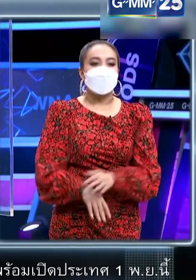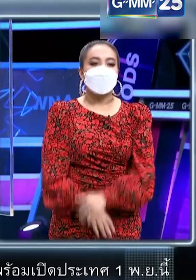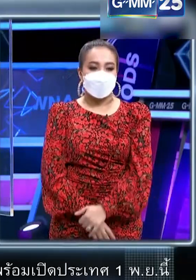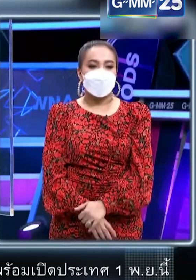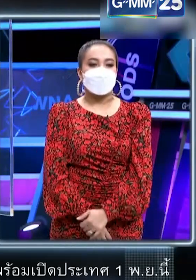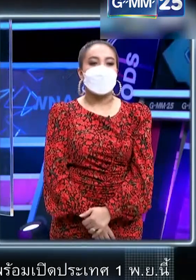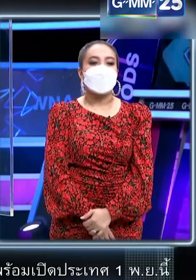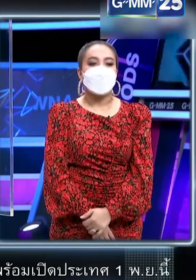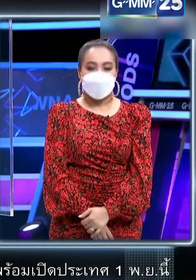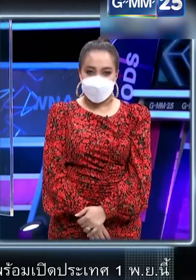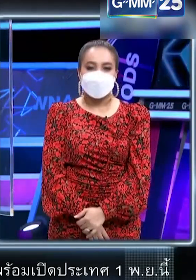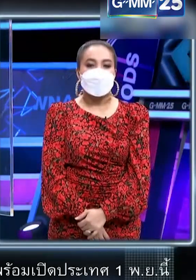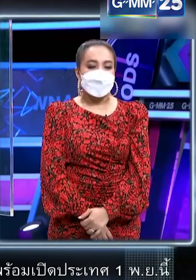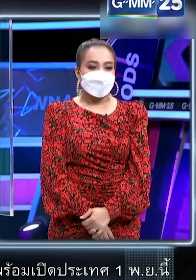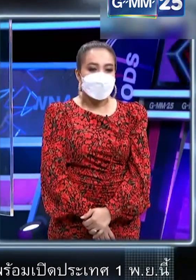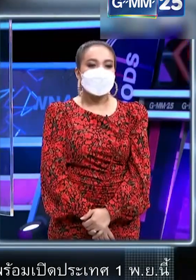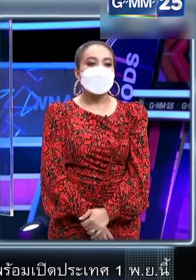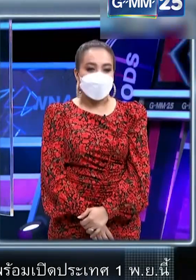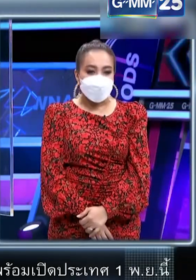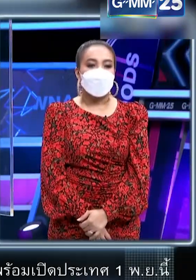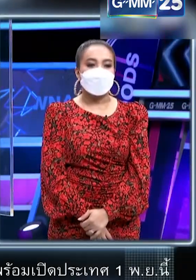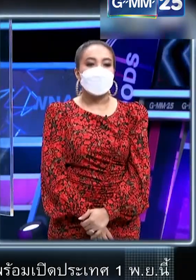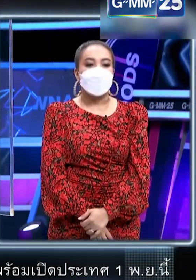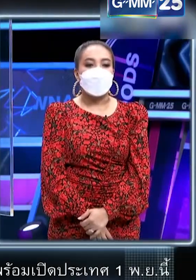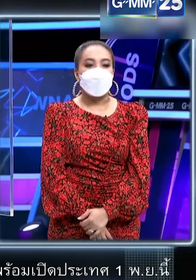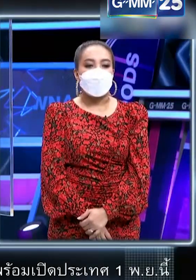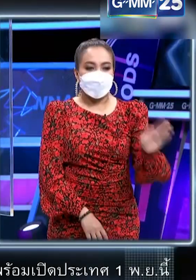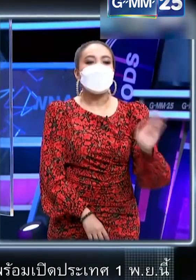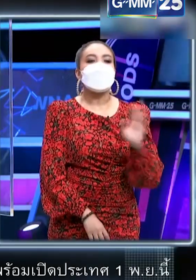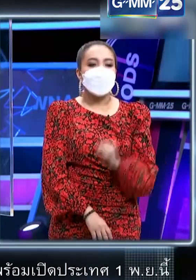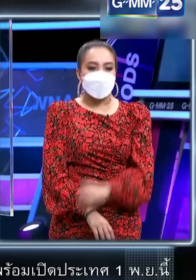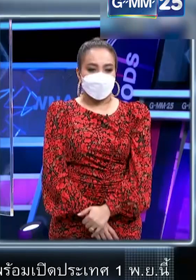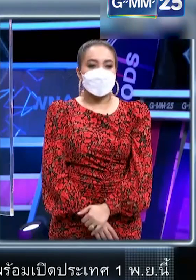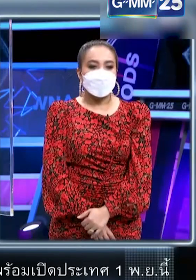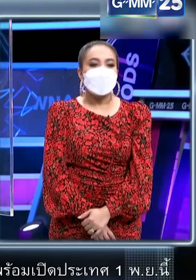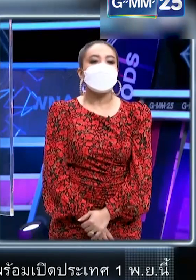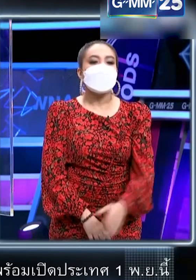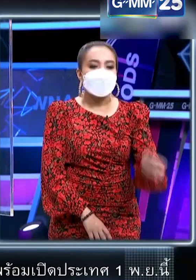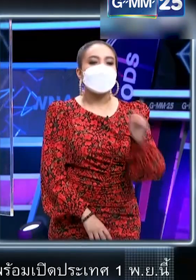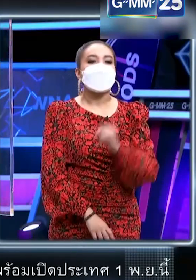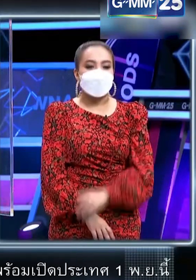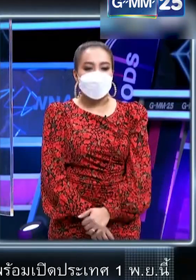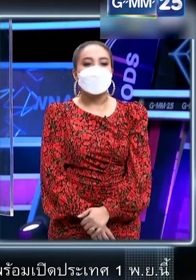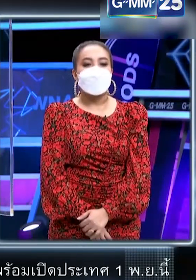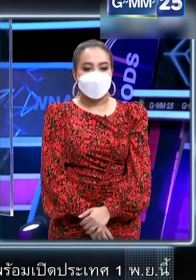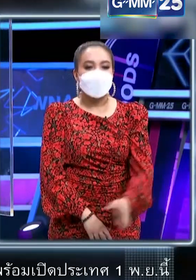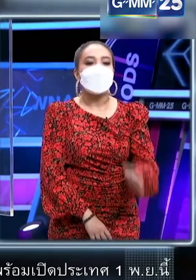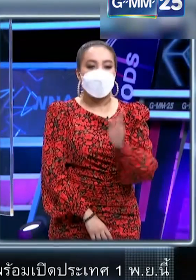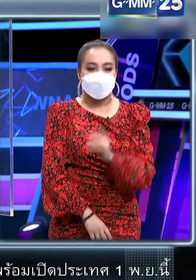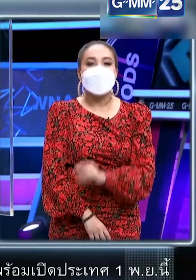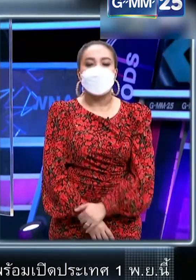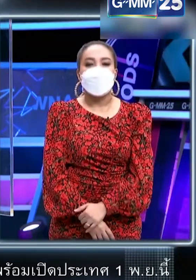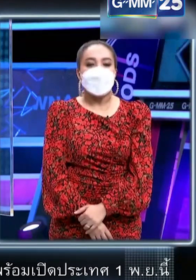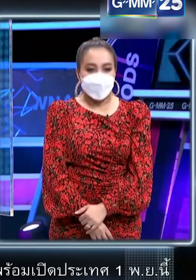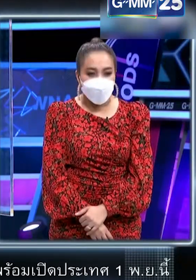เอกประวิตรวงษ์สุวรรณนะคะรองนายกเนี่ยซึ่งท่านนายกก็บอกนะคะบอกว่าไม่ได้ไปยุ่งรู้เท่าที่สื่อรายงานมานั่นแหละพร้อมกับ